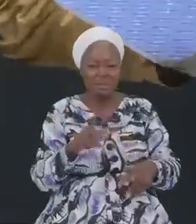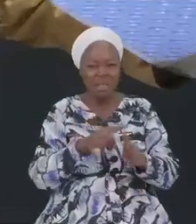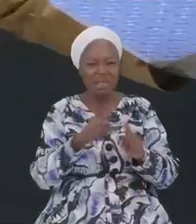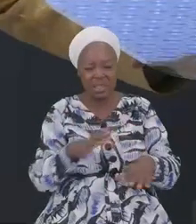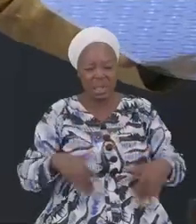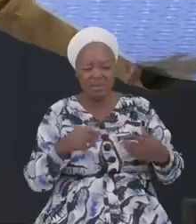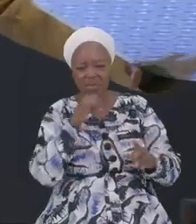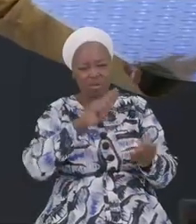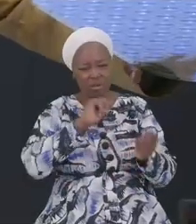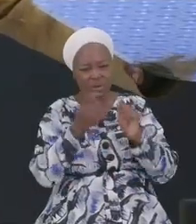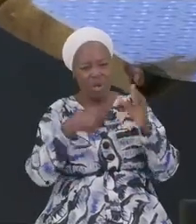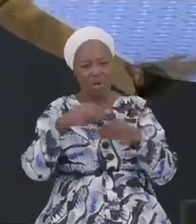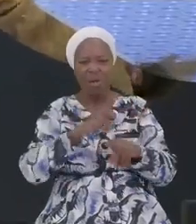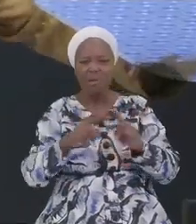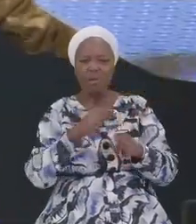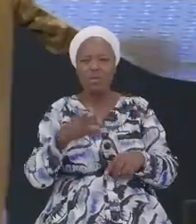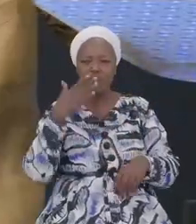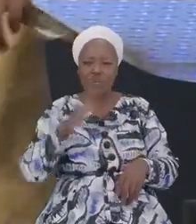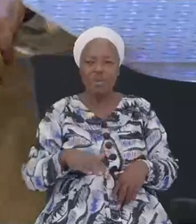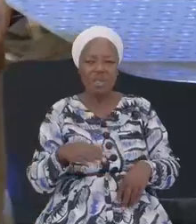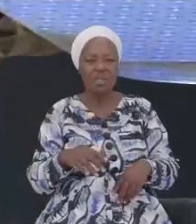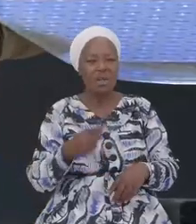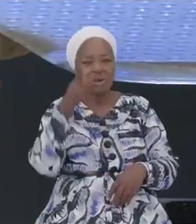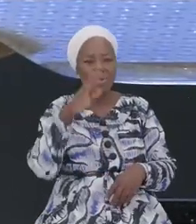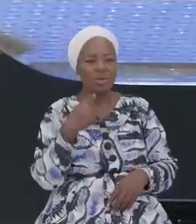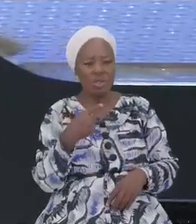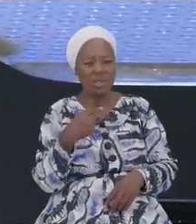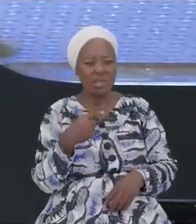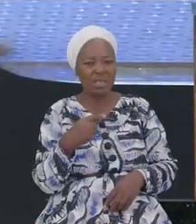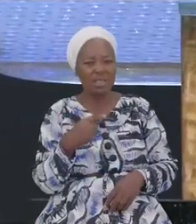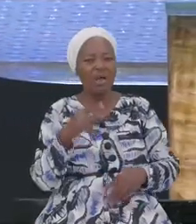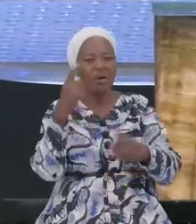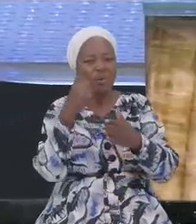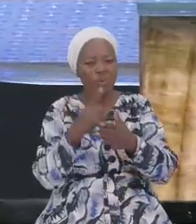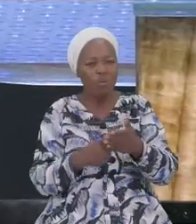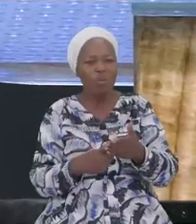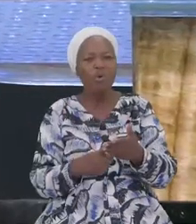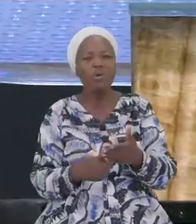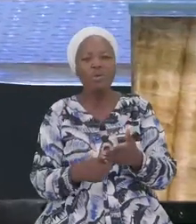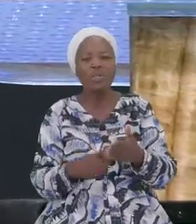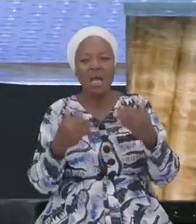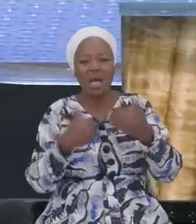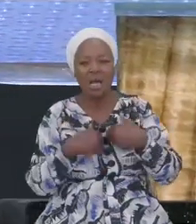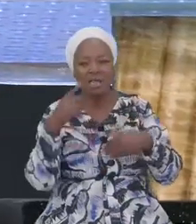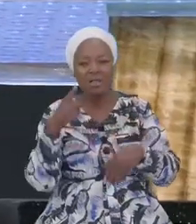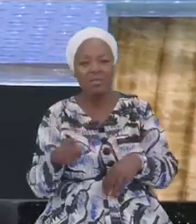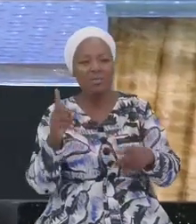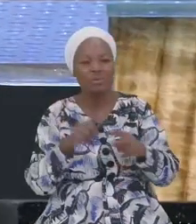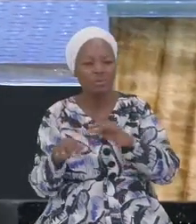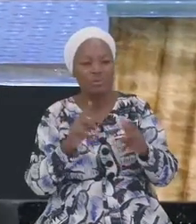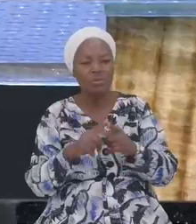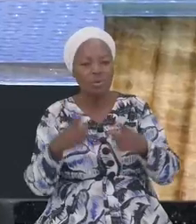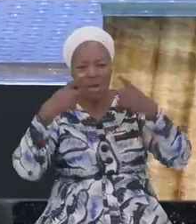Dieu dit aux méchants, quoi donc? Tu énumères mes